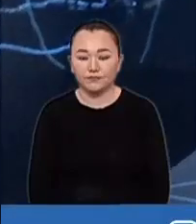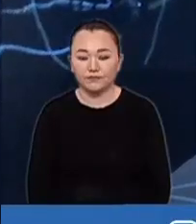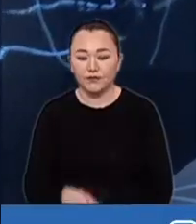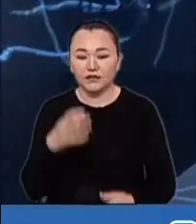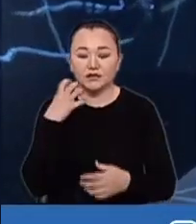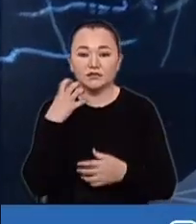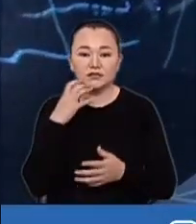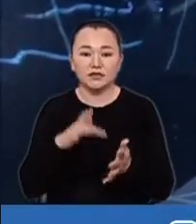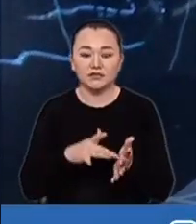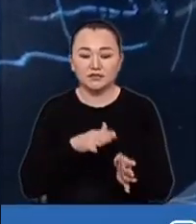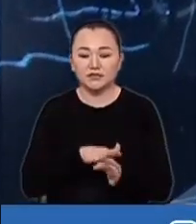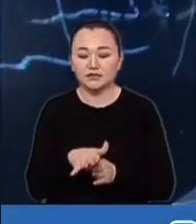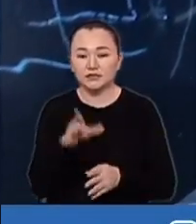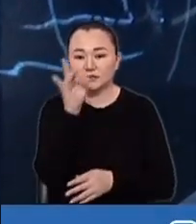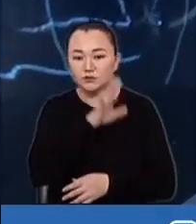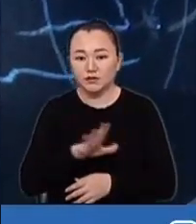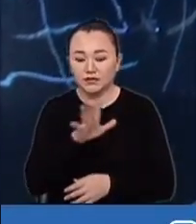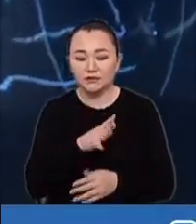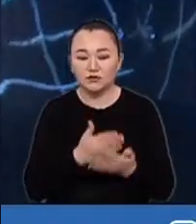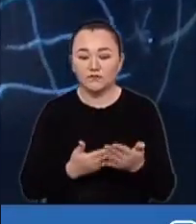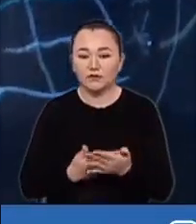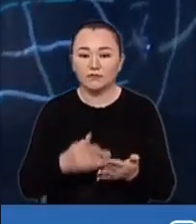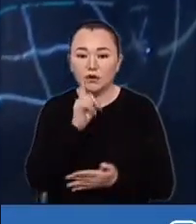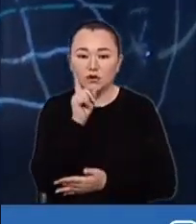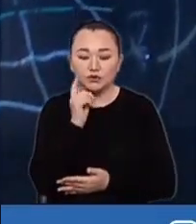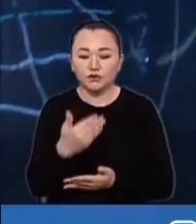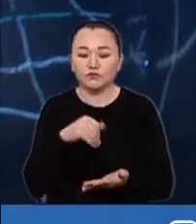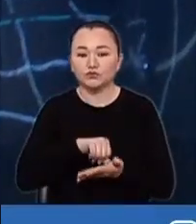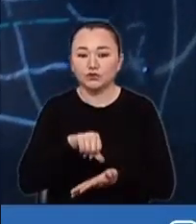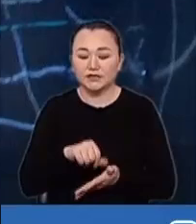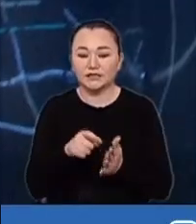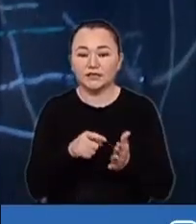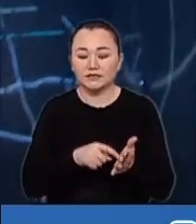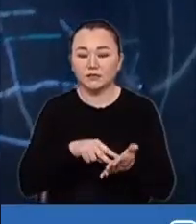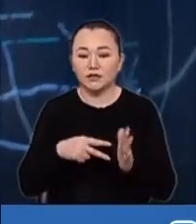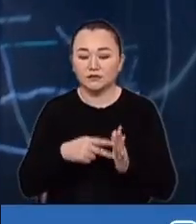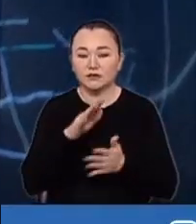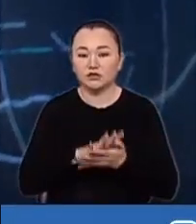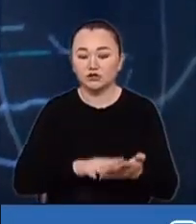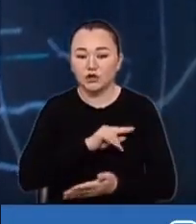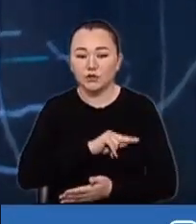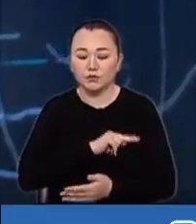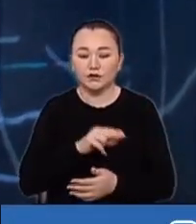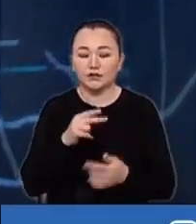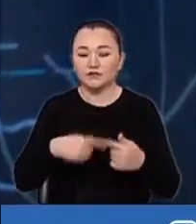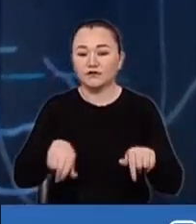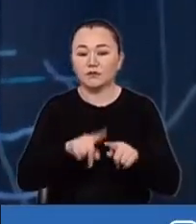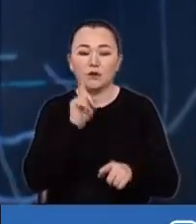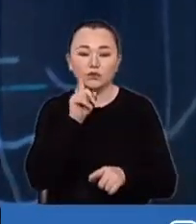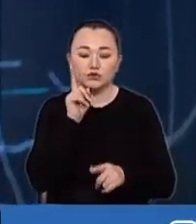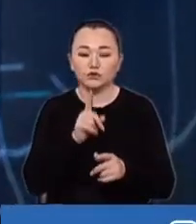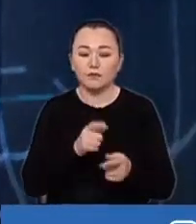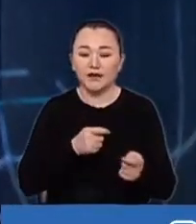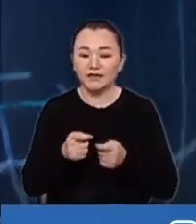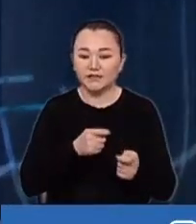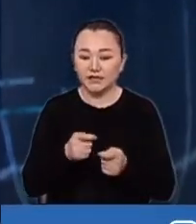в Кызылорде состоялся Республиканский совет молодёжи его участники делились планами дальнейшей работы в сфере Молодёжной политики